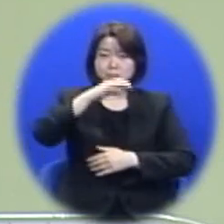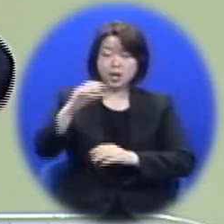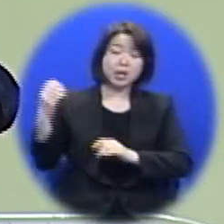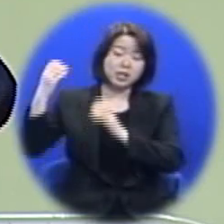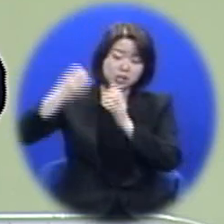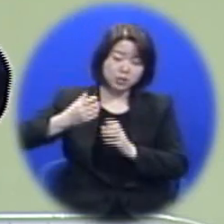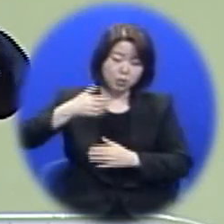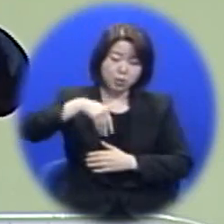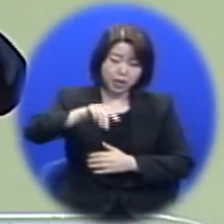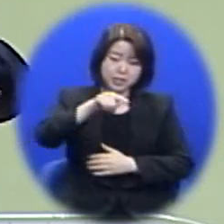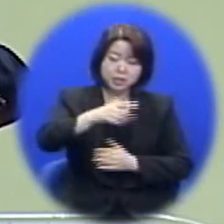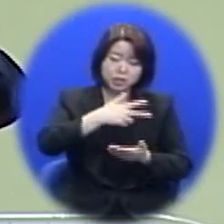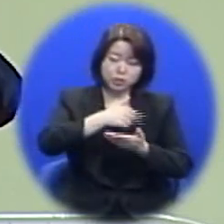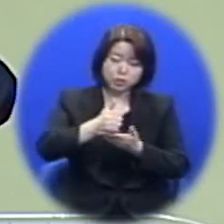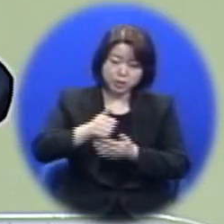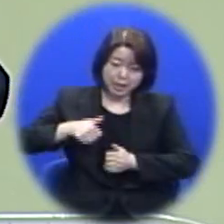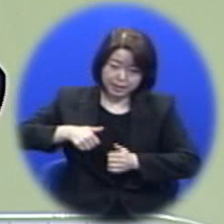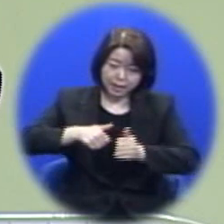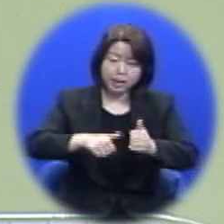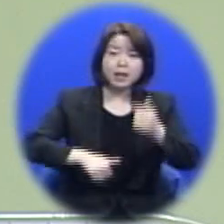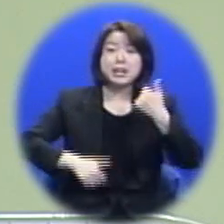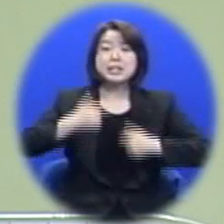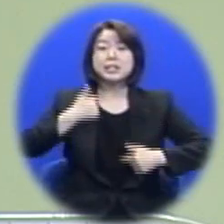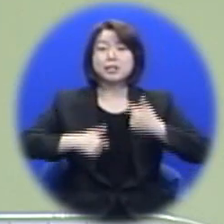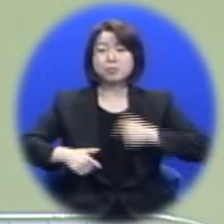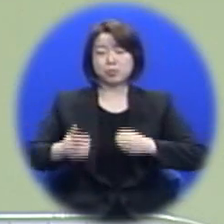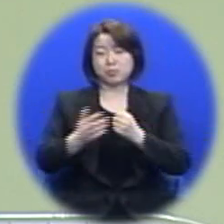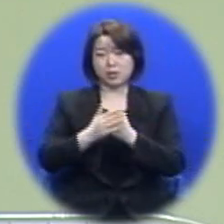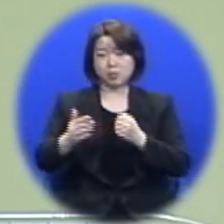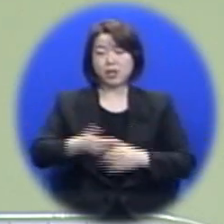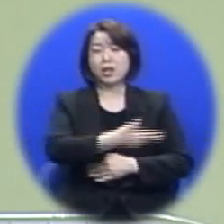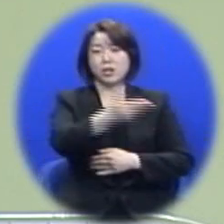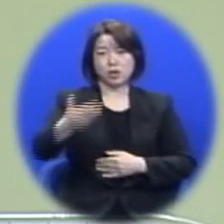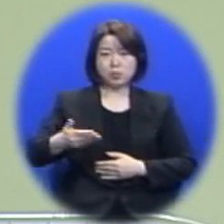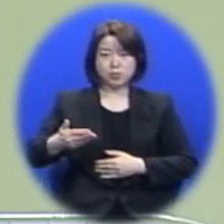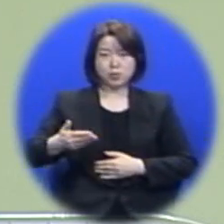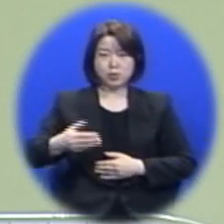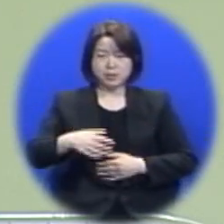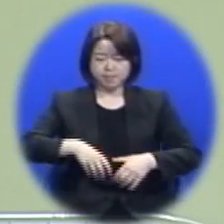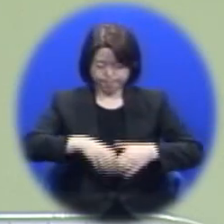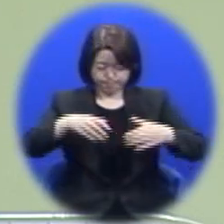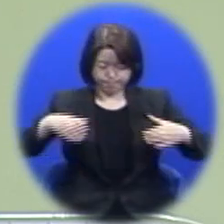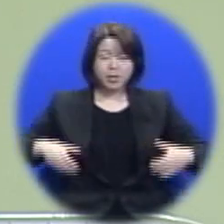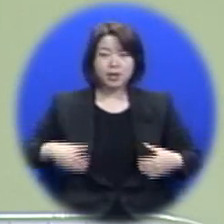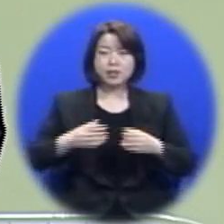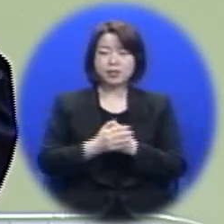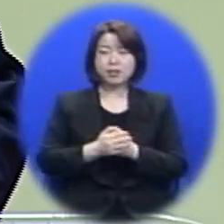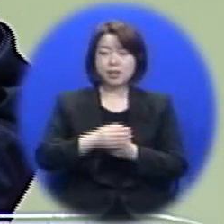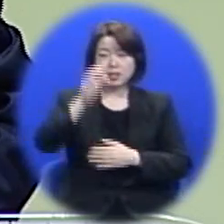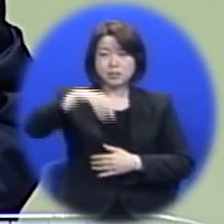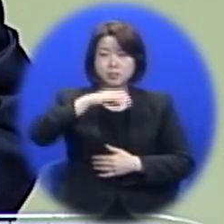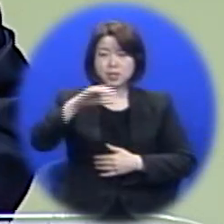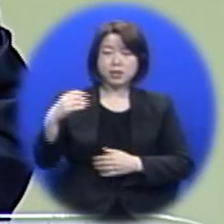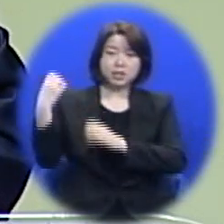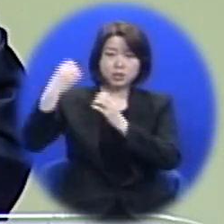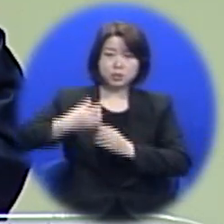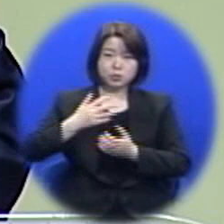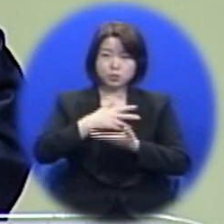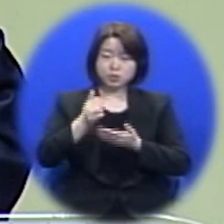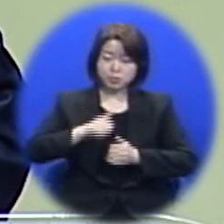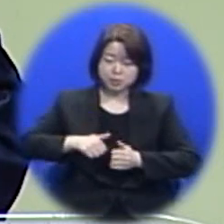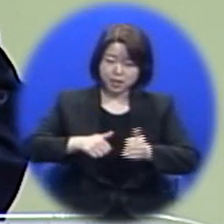그 주님을 따라가는 기쁨 때문에 여러분도 당당하게 십자가 지고 주님 따라가는 역사가